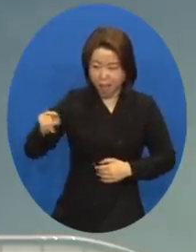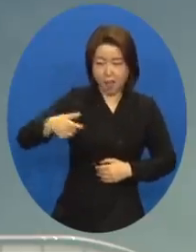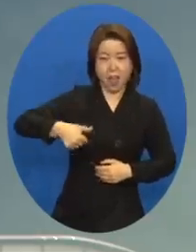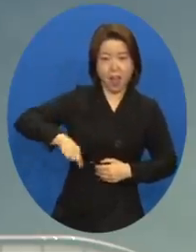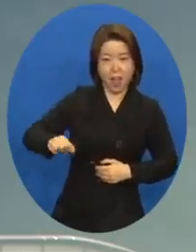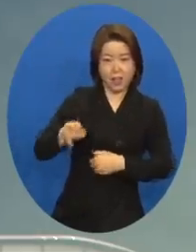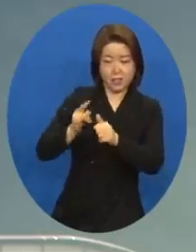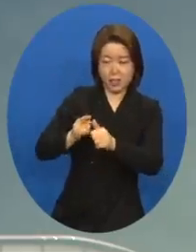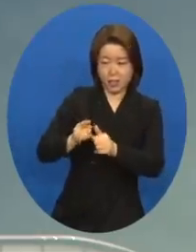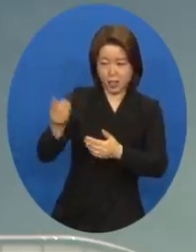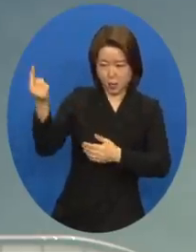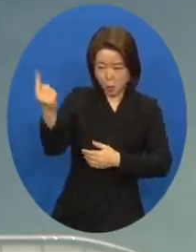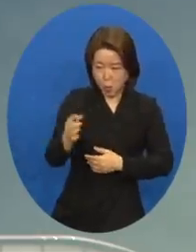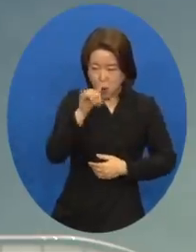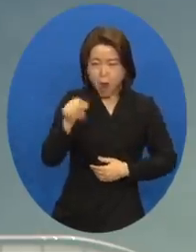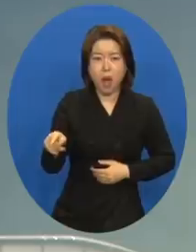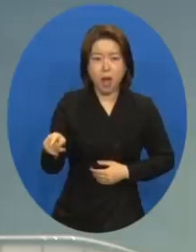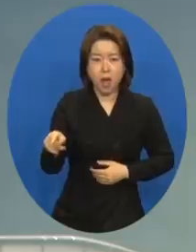아들들에게 임하나니,